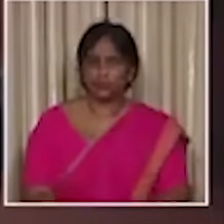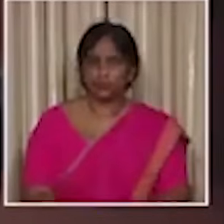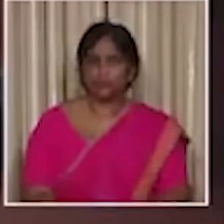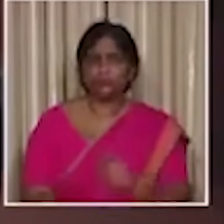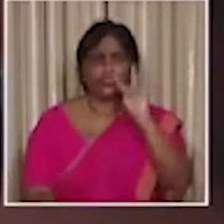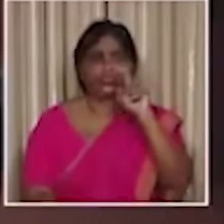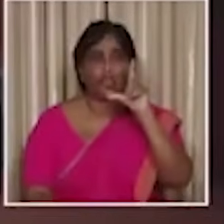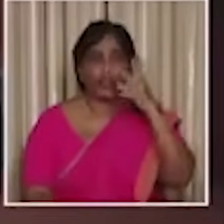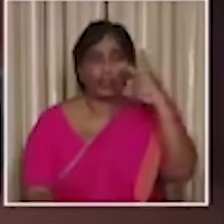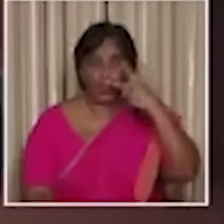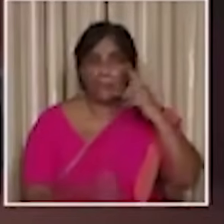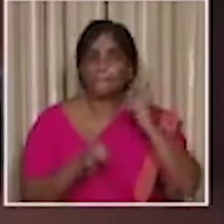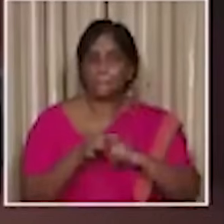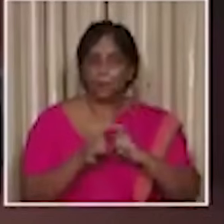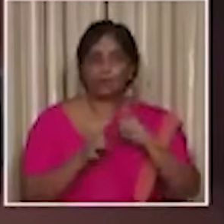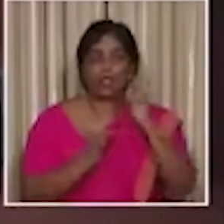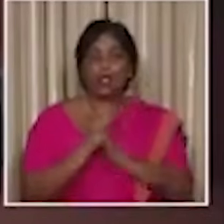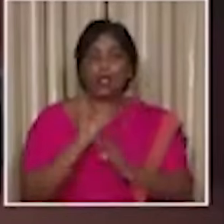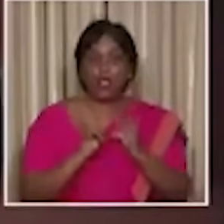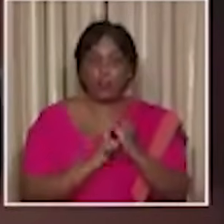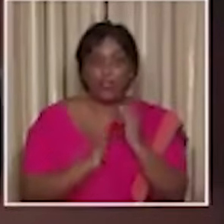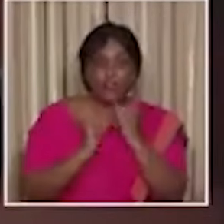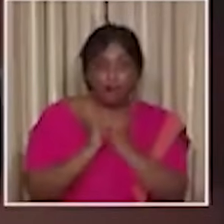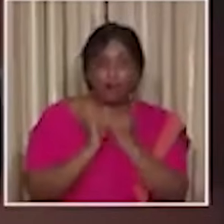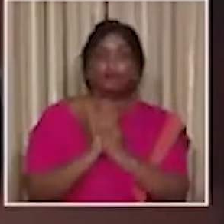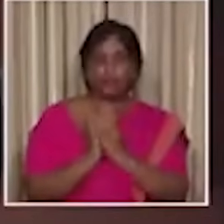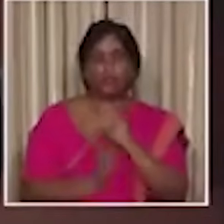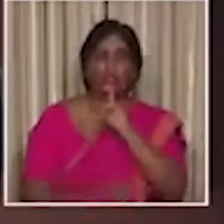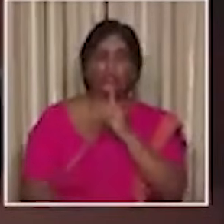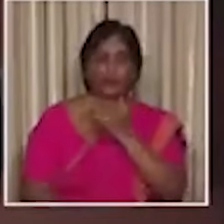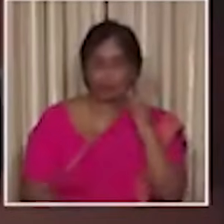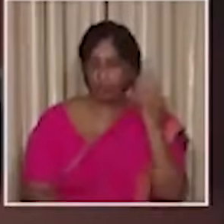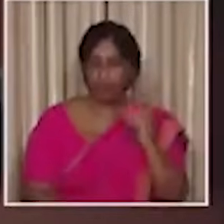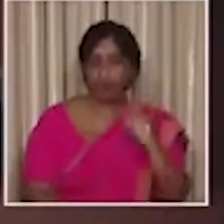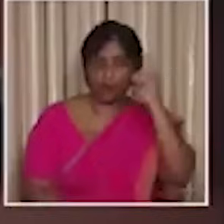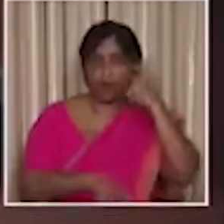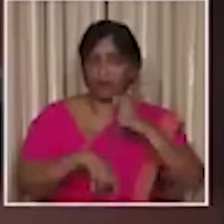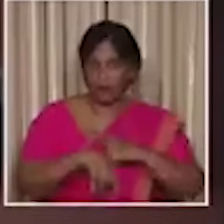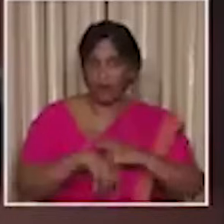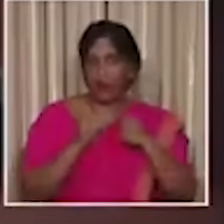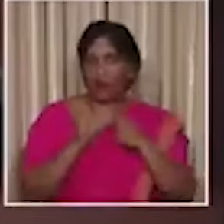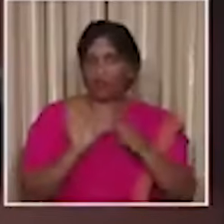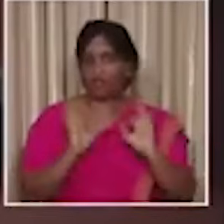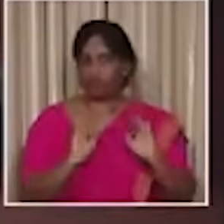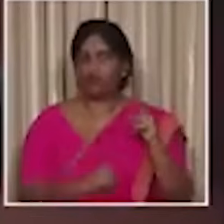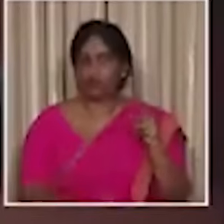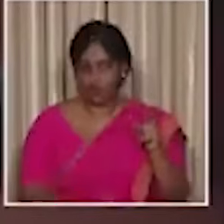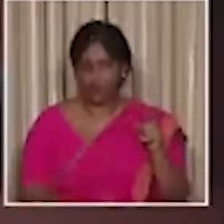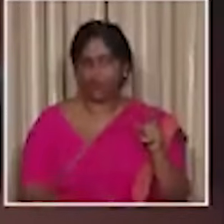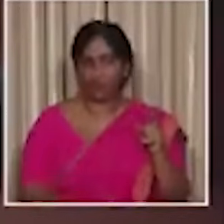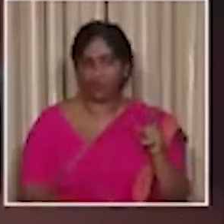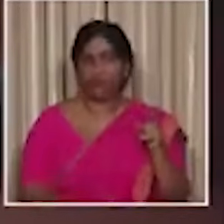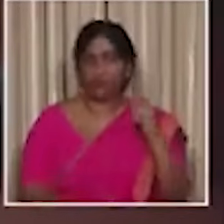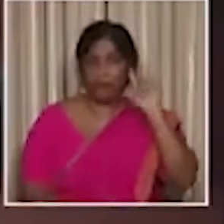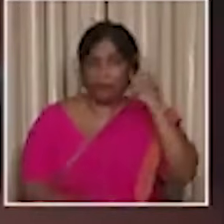dekai prasne ma mehua ama. Amat itu rata berdiri tentiran, niwardi kerana puluan. Mungkin demi itu ma palu mata orang mengitar demi utara dengan lesu lain ni. Itu mata